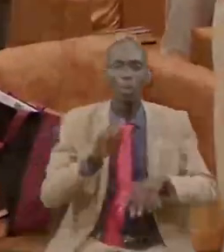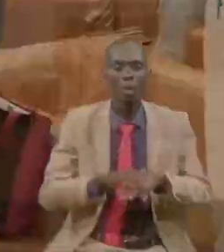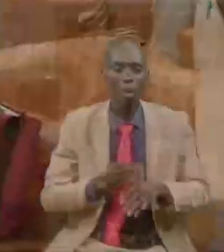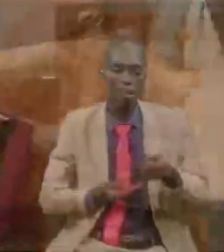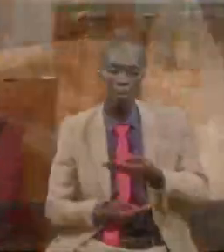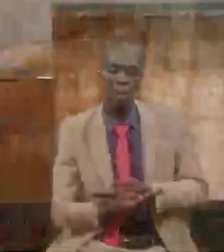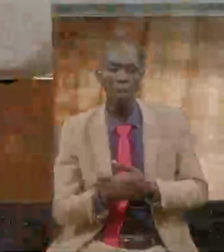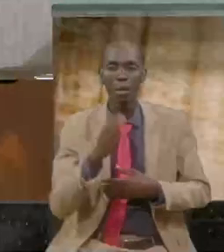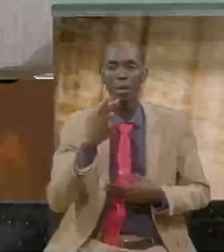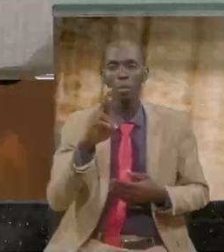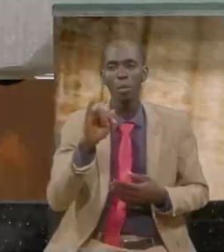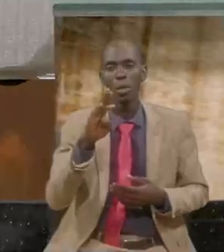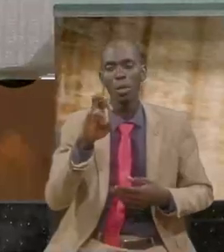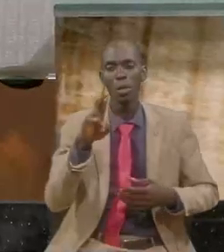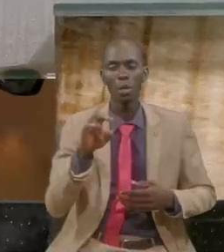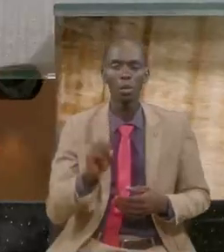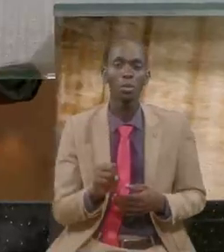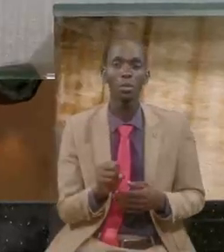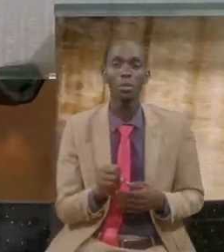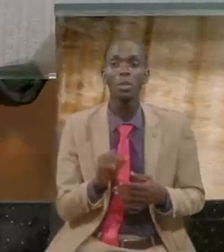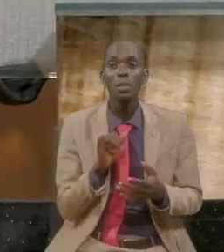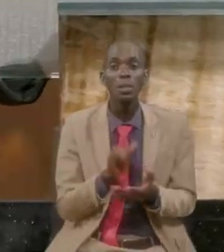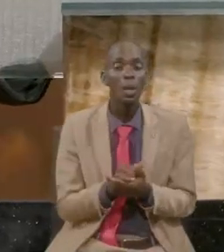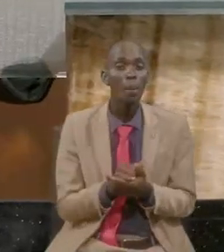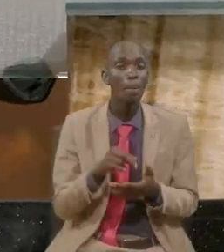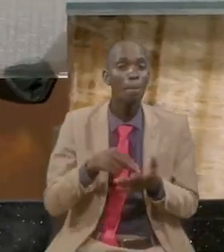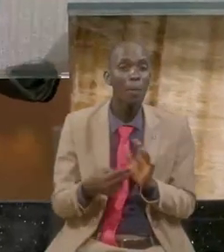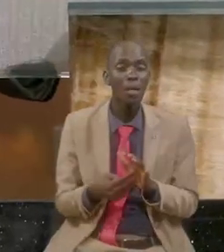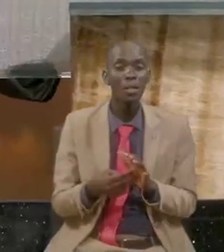Ça, c'est de dépendre du présent.